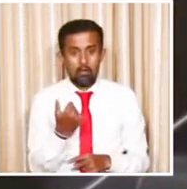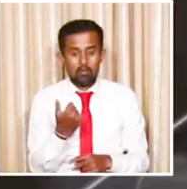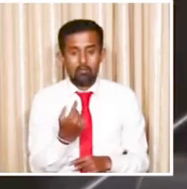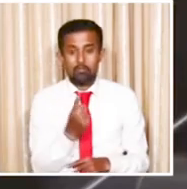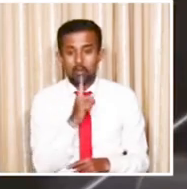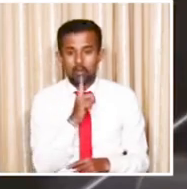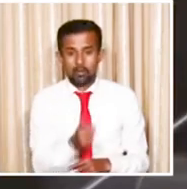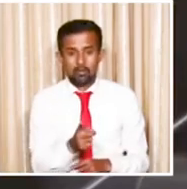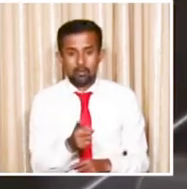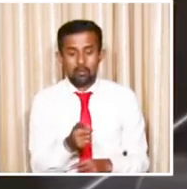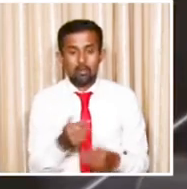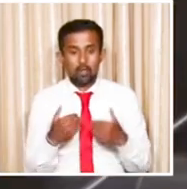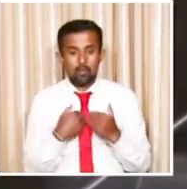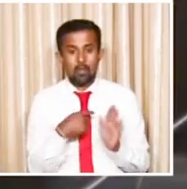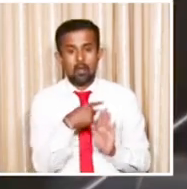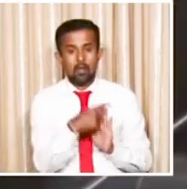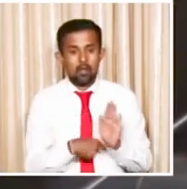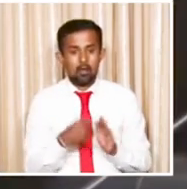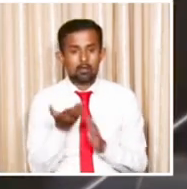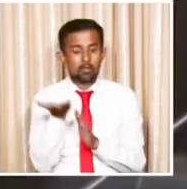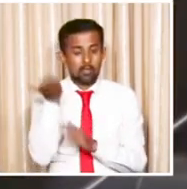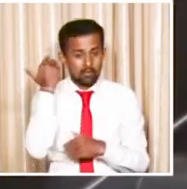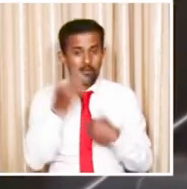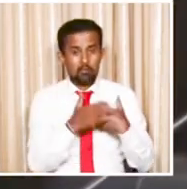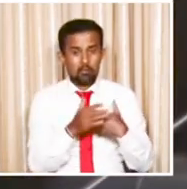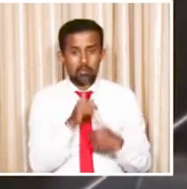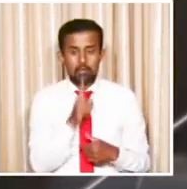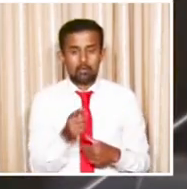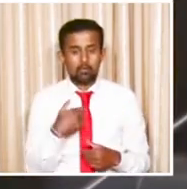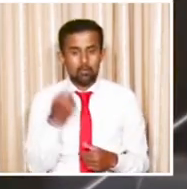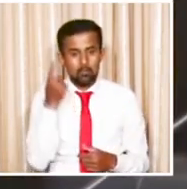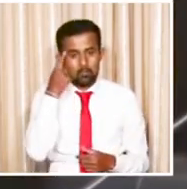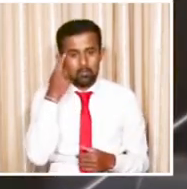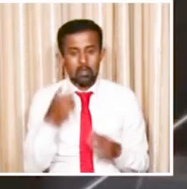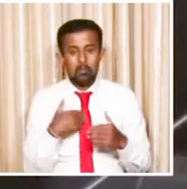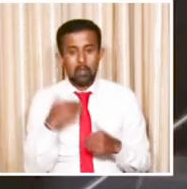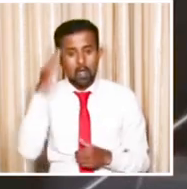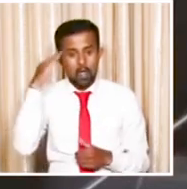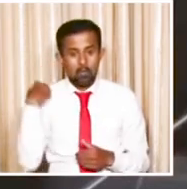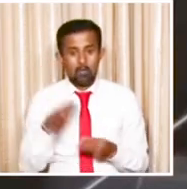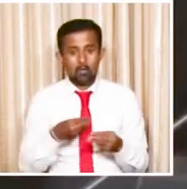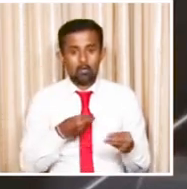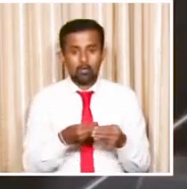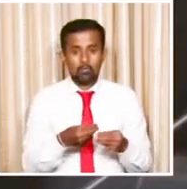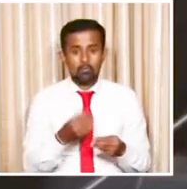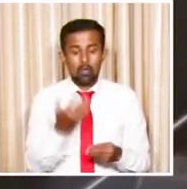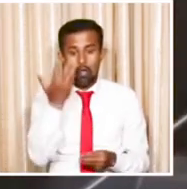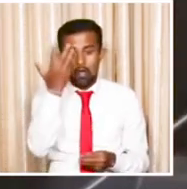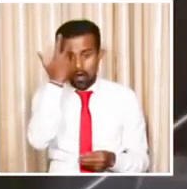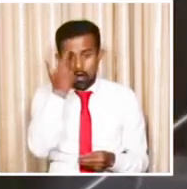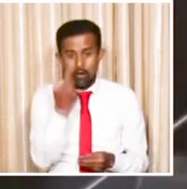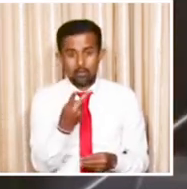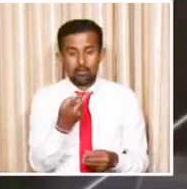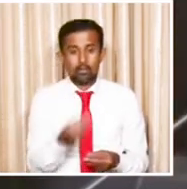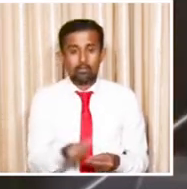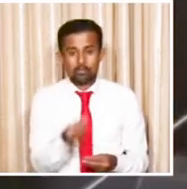මතක් කරලා දෙන්න ඕනේ අපේ රටේ ඉතිහාසයක්. අපිට මතකයි අපේ අම්ම ළඟ එනවා හාල් සේරු දෙක දෙනවා කිව්වා